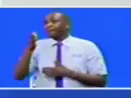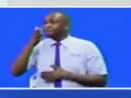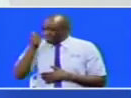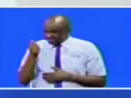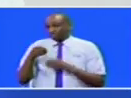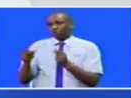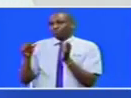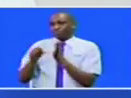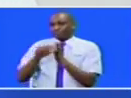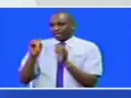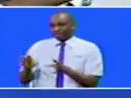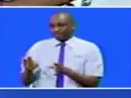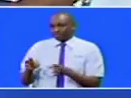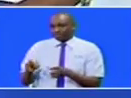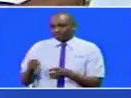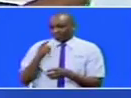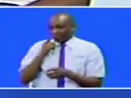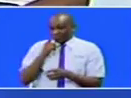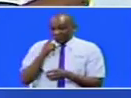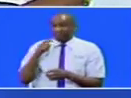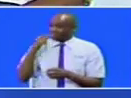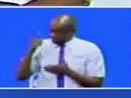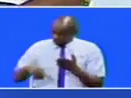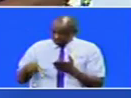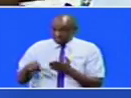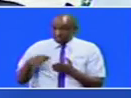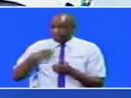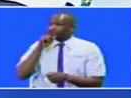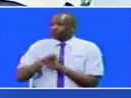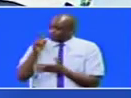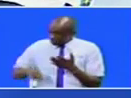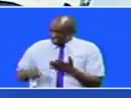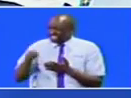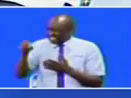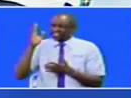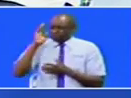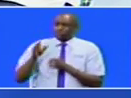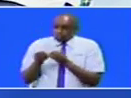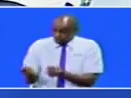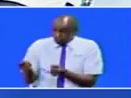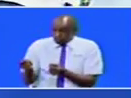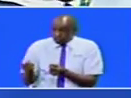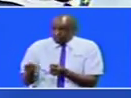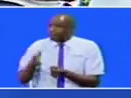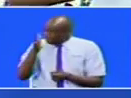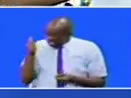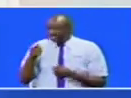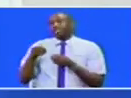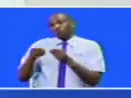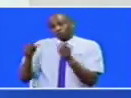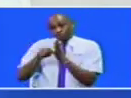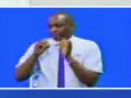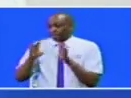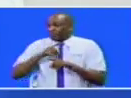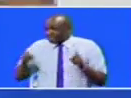of the solutions. Naomba uzungumze Kiswahili mheshimiwa. Nasema hata mimi na acknowledge sio suluhisho ambalo ni the best.